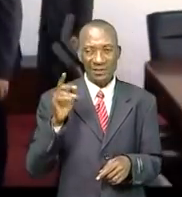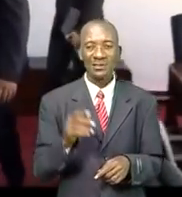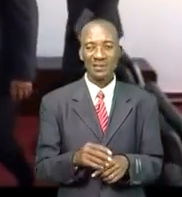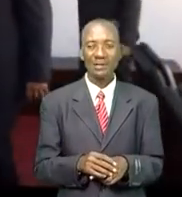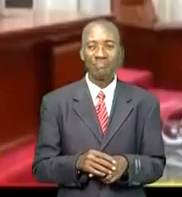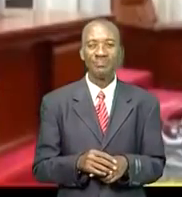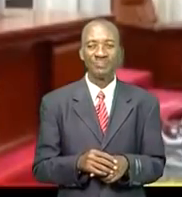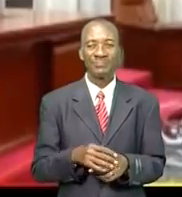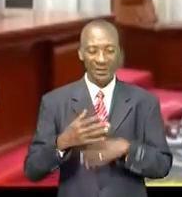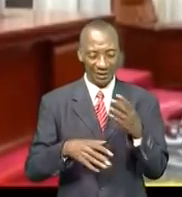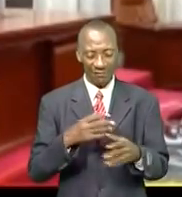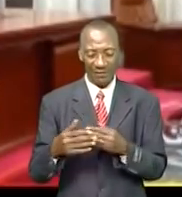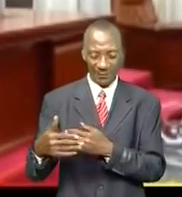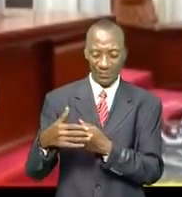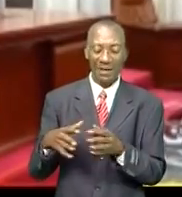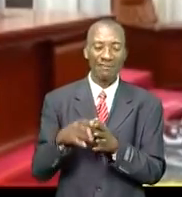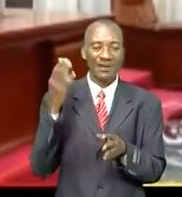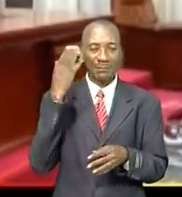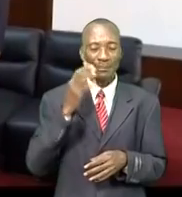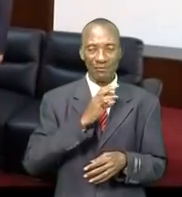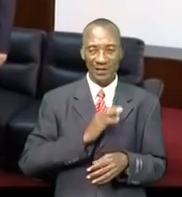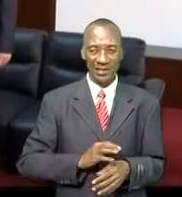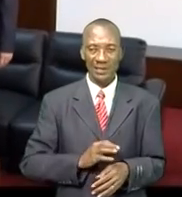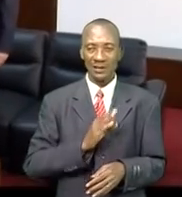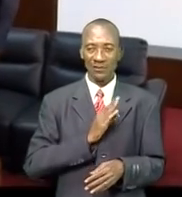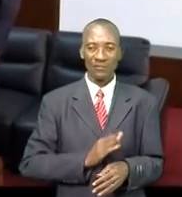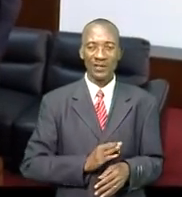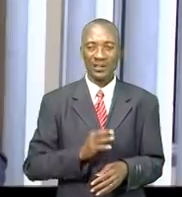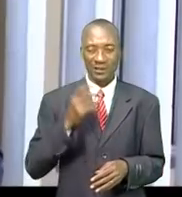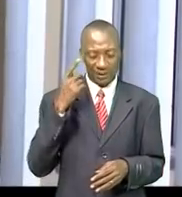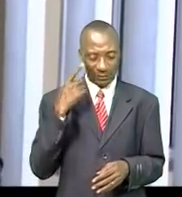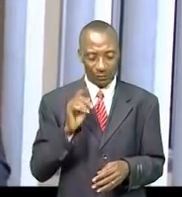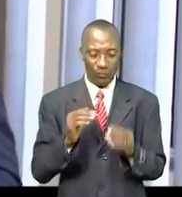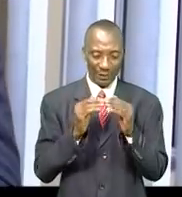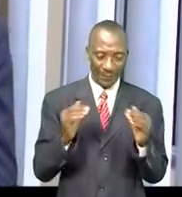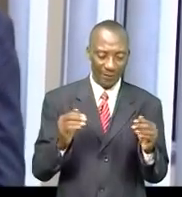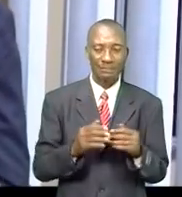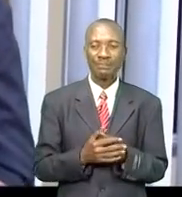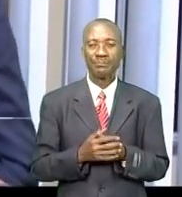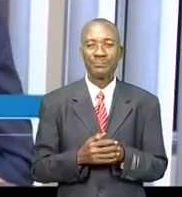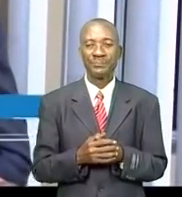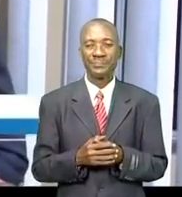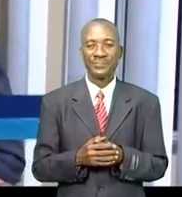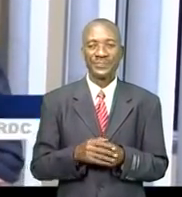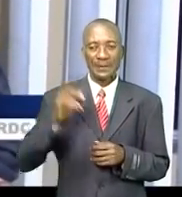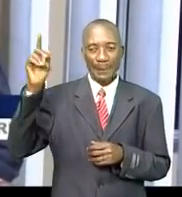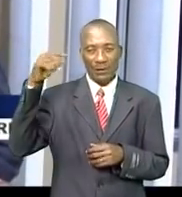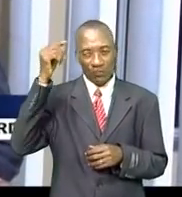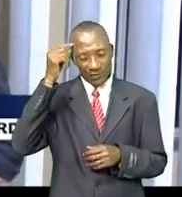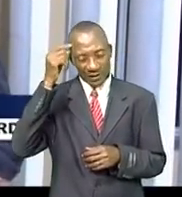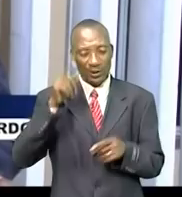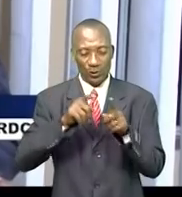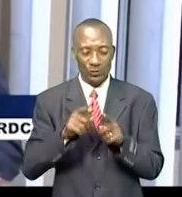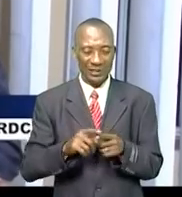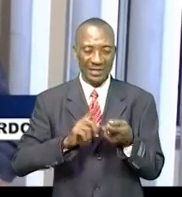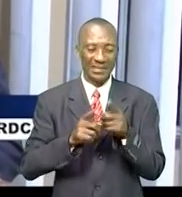son homologue congolais, Félix Tshisekedi, en matière de la liberté de la presse. Le gouvernement et les partenaires